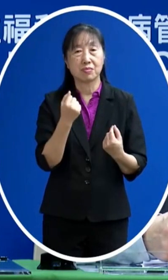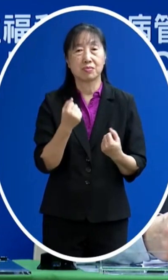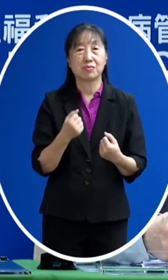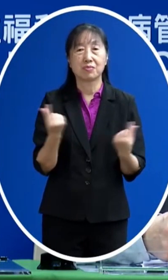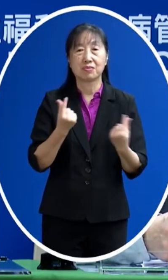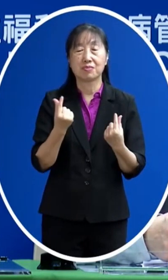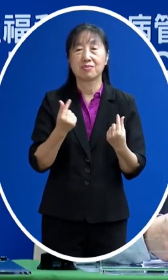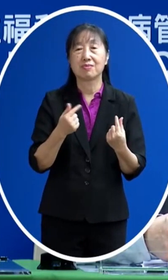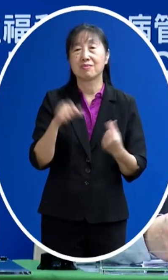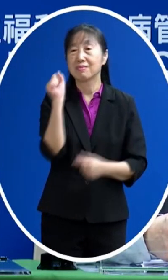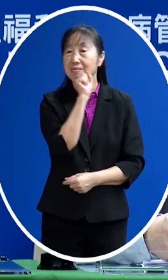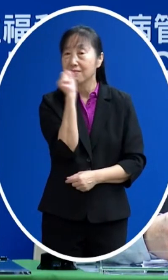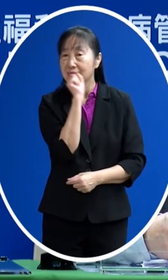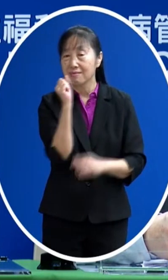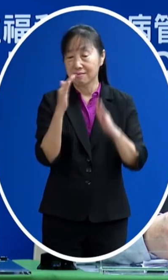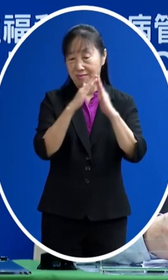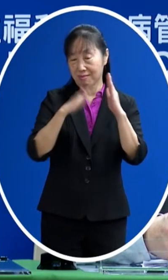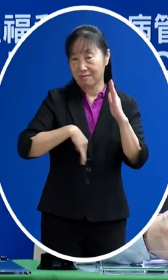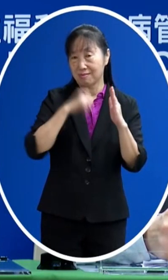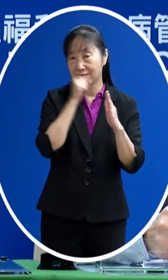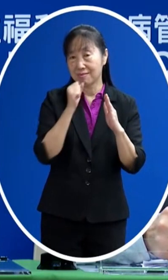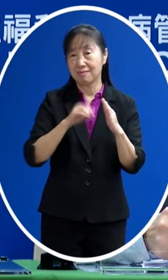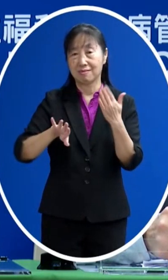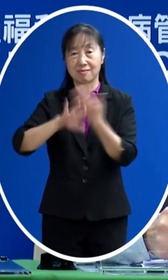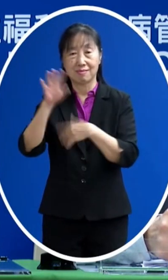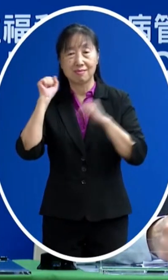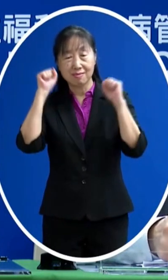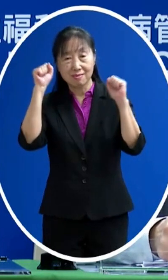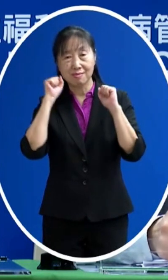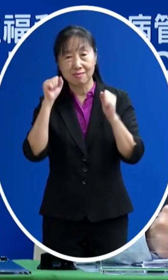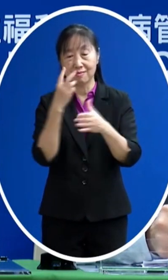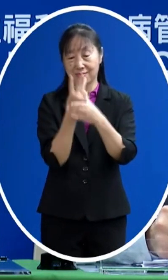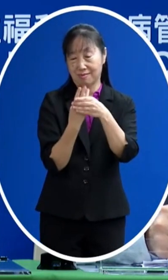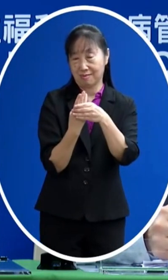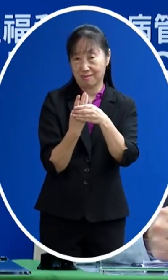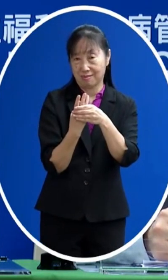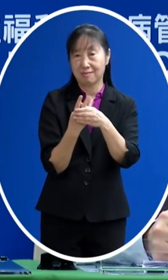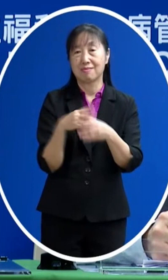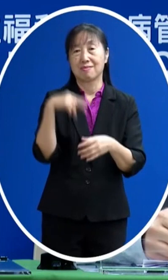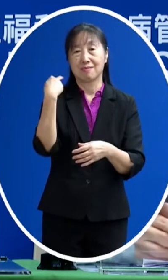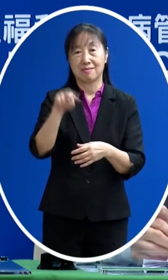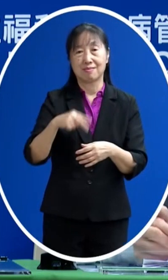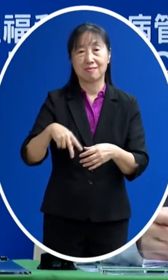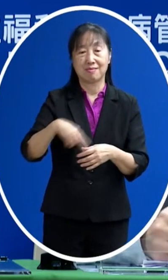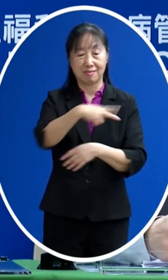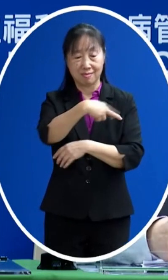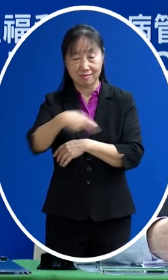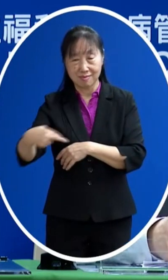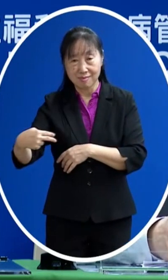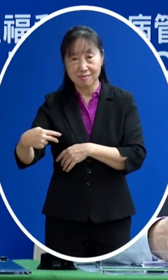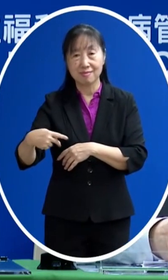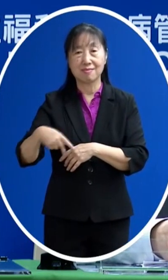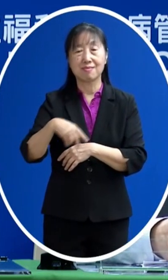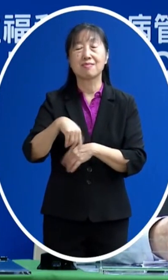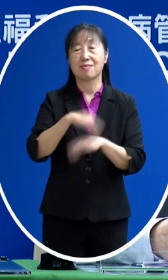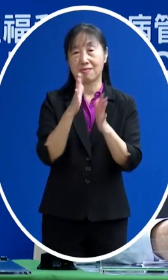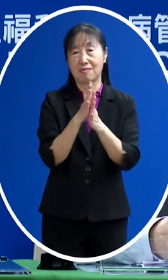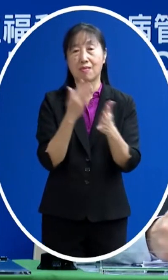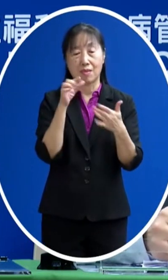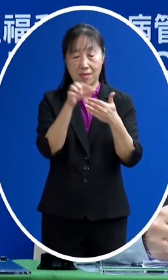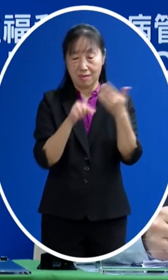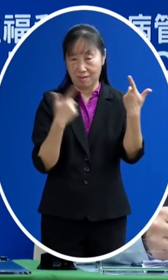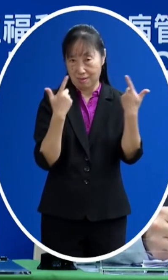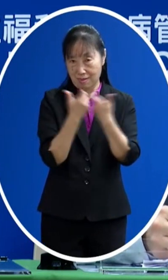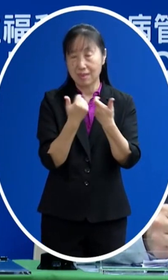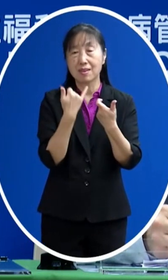不管是唱歌、室内外的运动、温泉、水域的活动等场合，符合条件